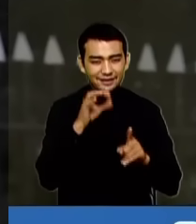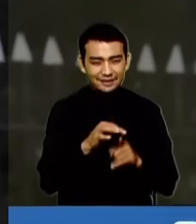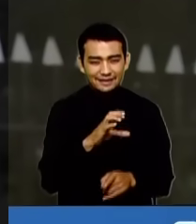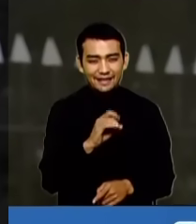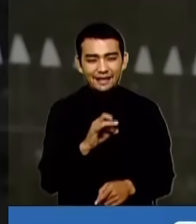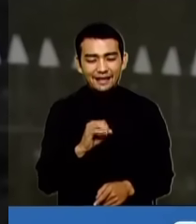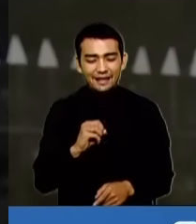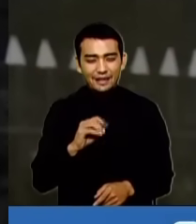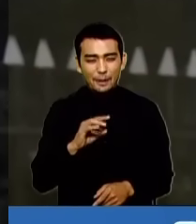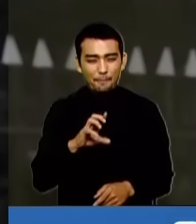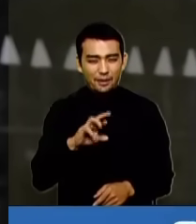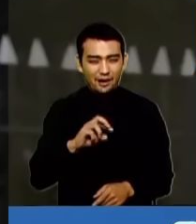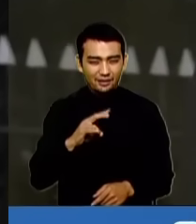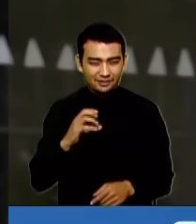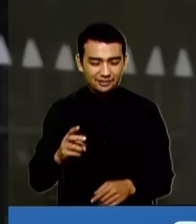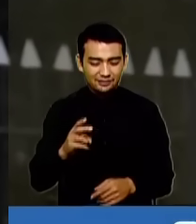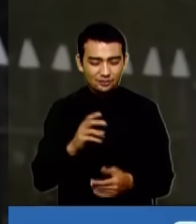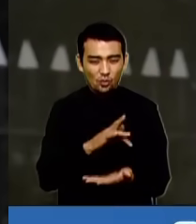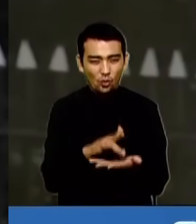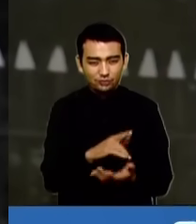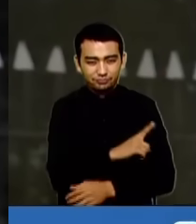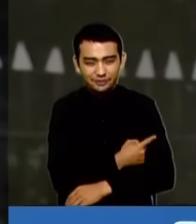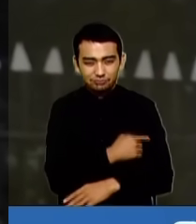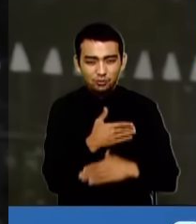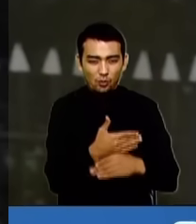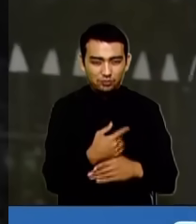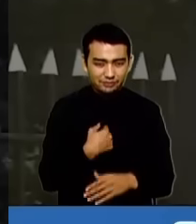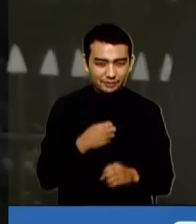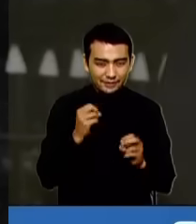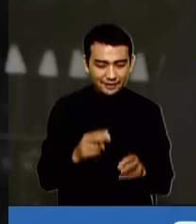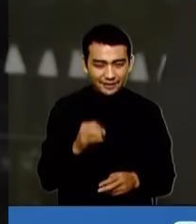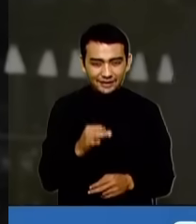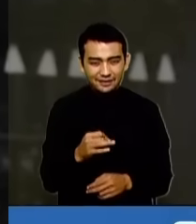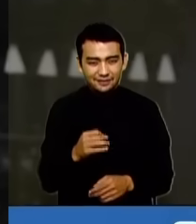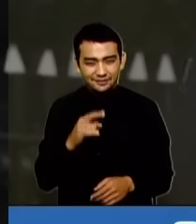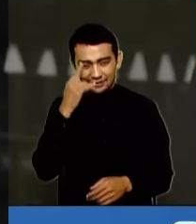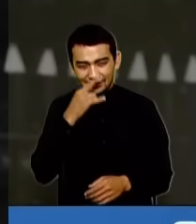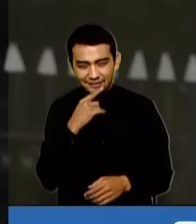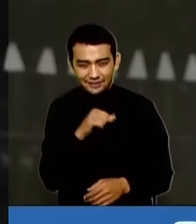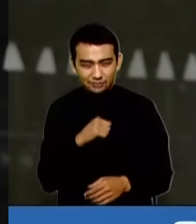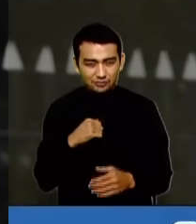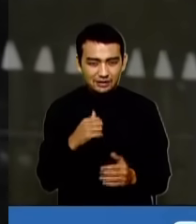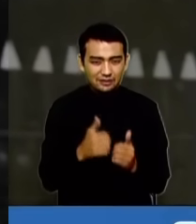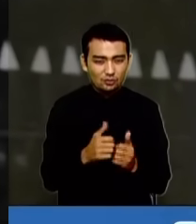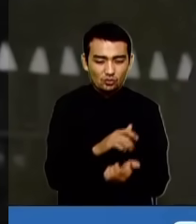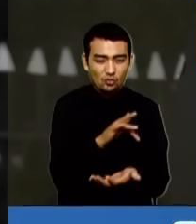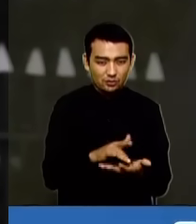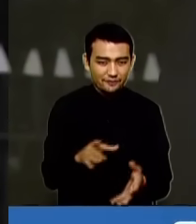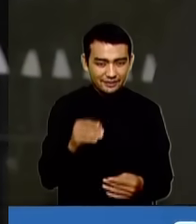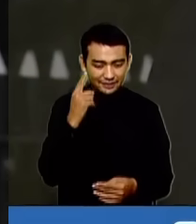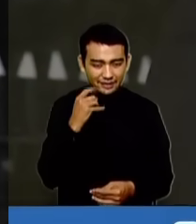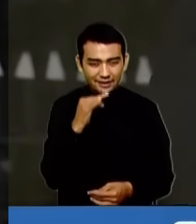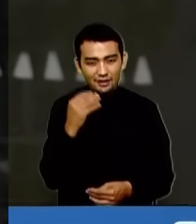қаласындағы негізгі міндет қолдау көрсету, әсіресе медицина саласына. Бұл Шығыс Қазақстандағы шағын қалалардың бірі екенін білесіздер. Жергілікті тұрғындар